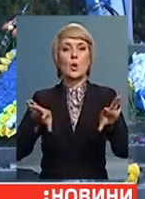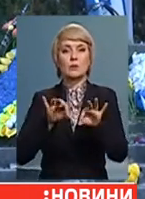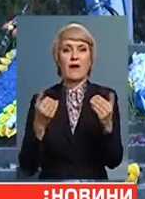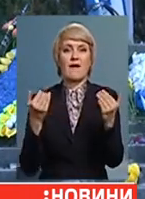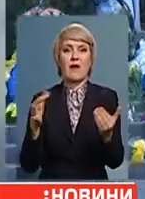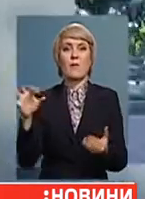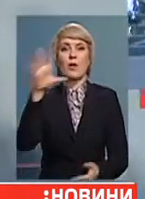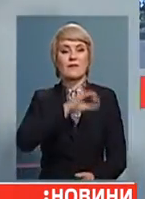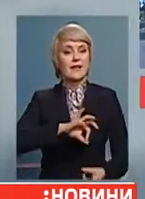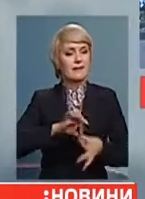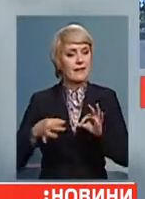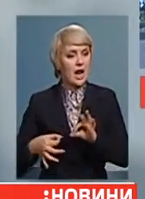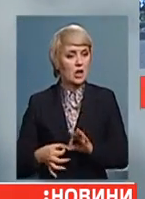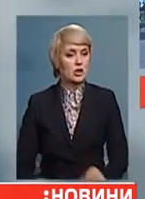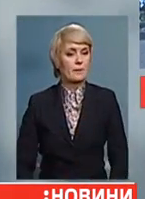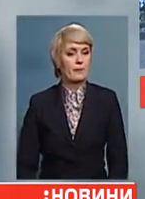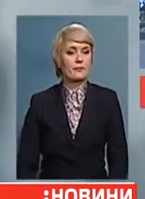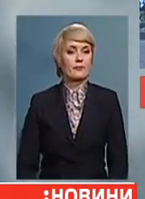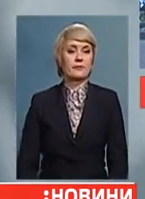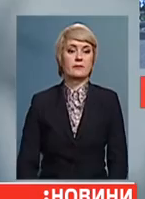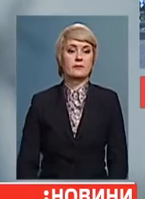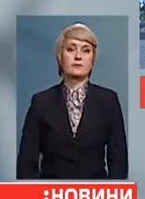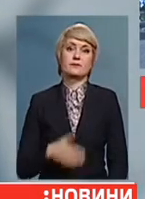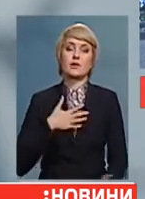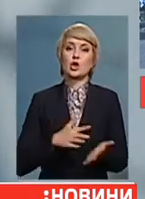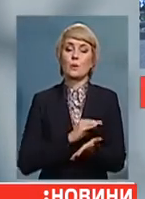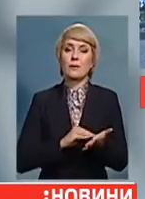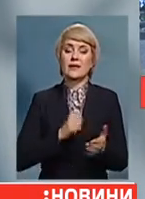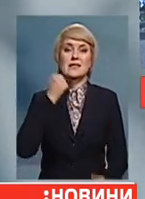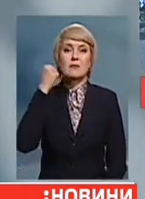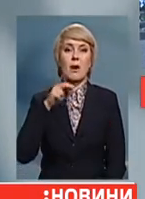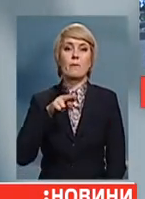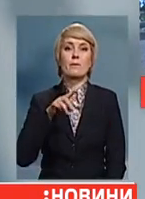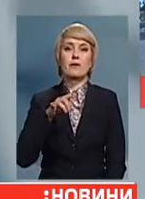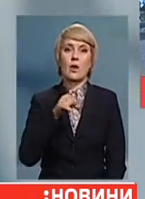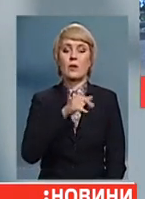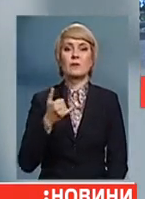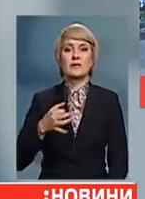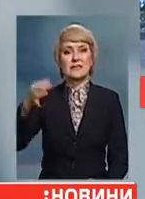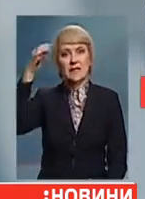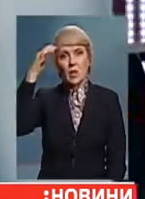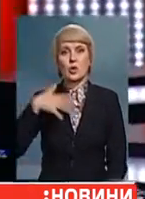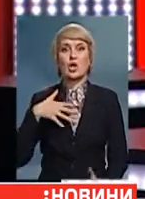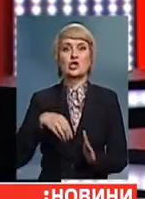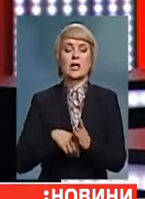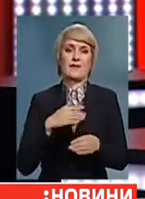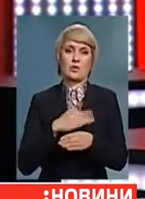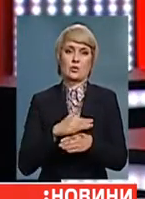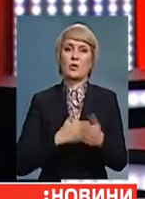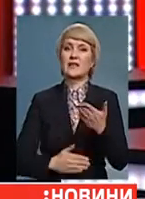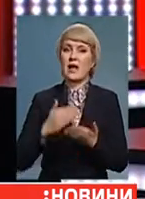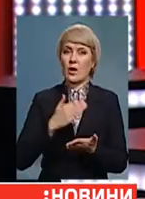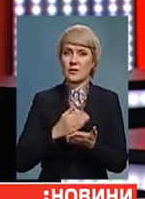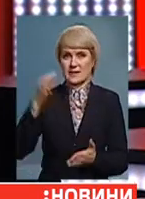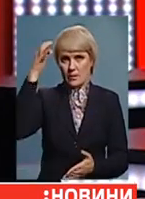це детальніше. Іван Мельницький з Бабиного Яру, де сьогодні згадують жертв розстрілів. Ну і насамкінець нагадаю